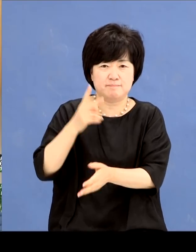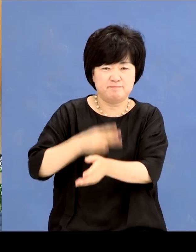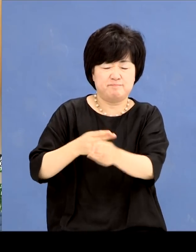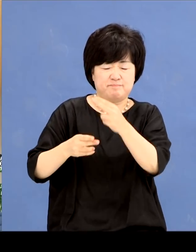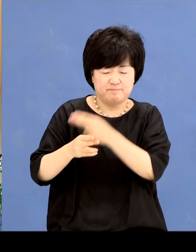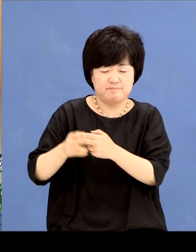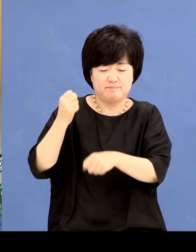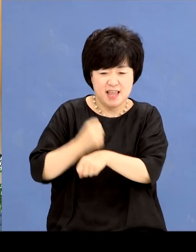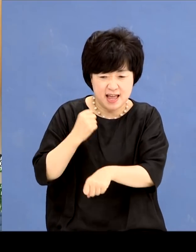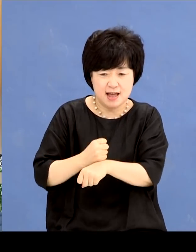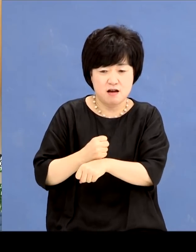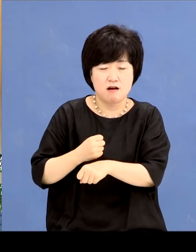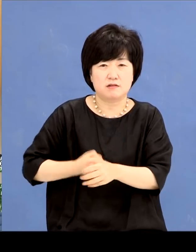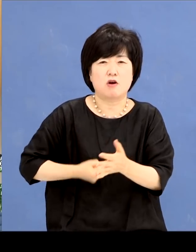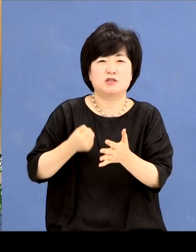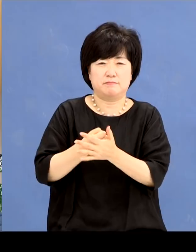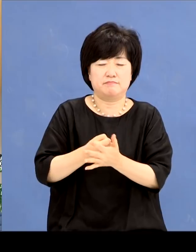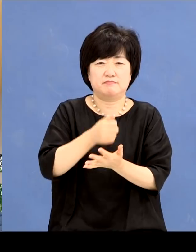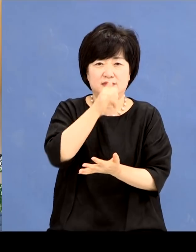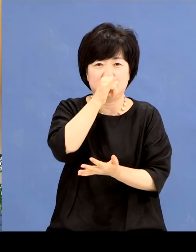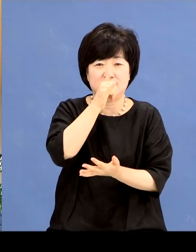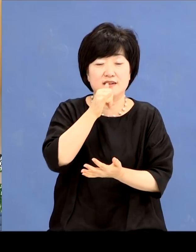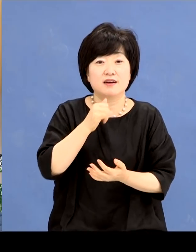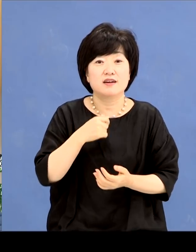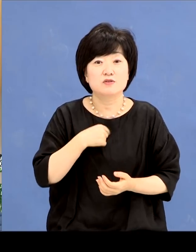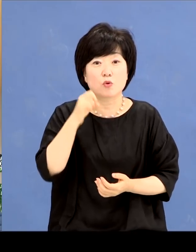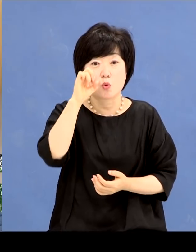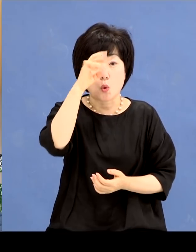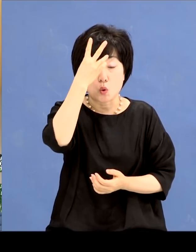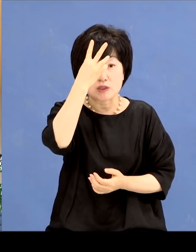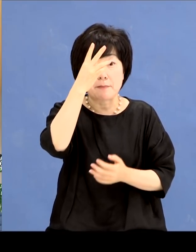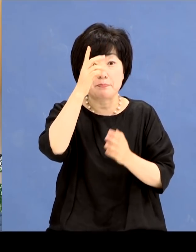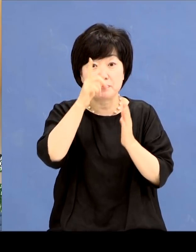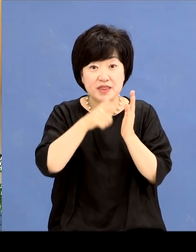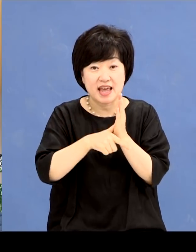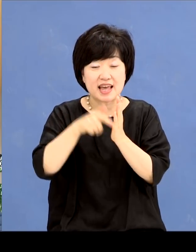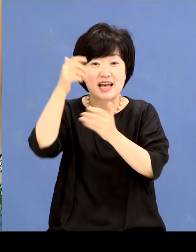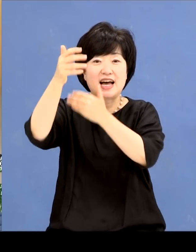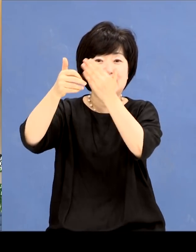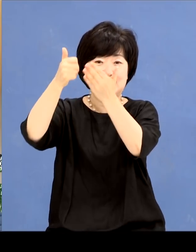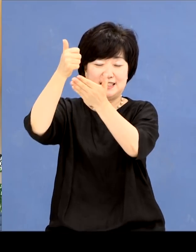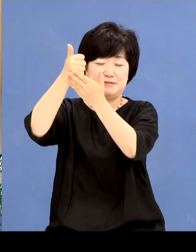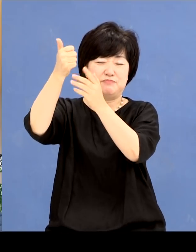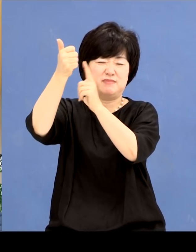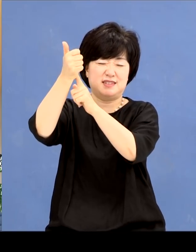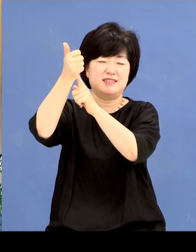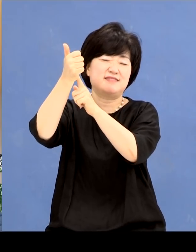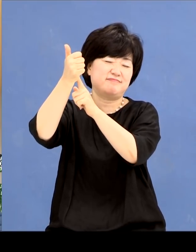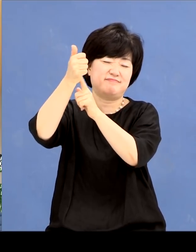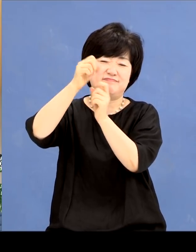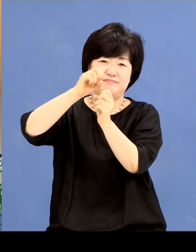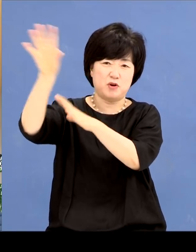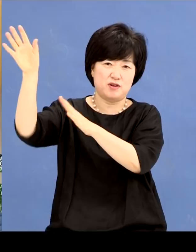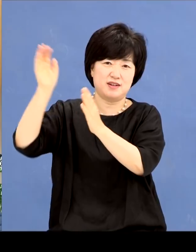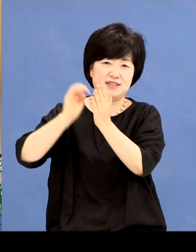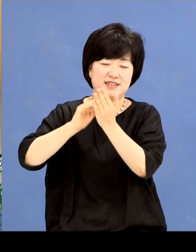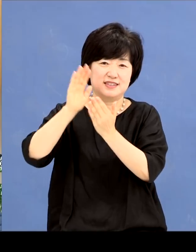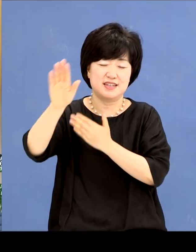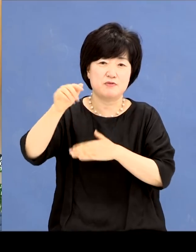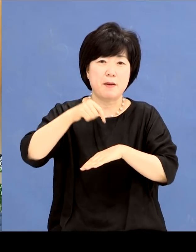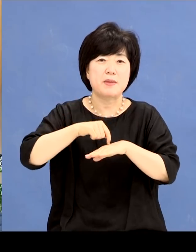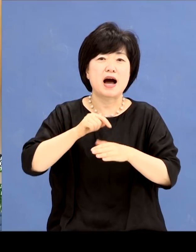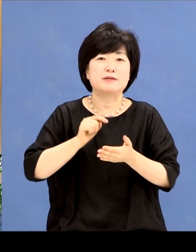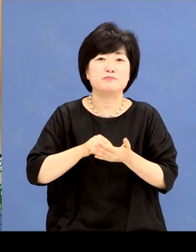생각들을 갖고 있었고 사실 제가 고등학교 3학년 때 하나님을 이제 저버렸잖아요. 외면하고 네. 있었잖아요. 네. 근데 이